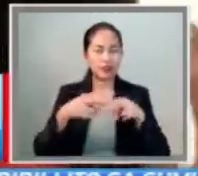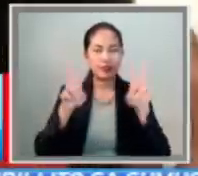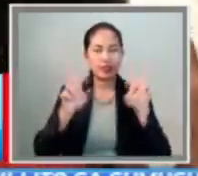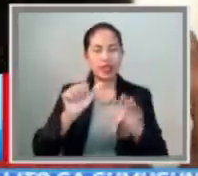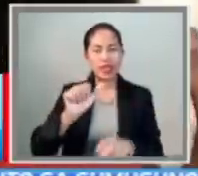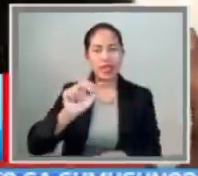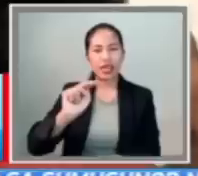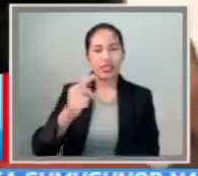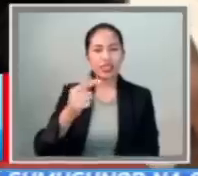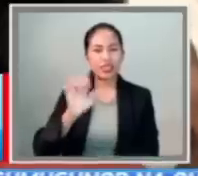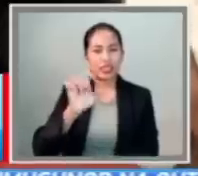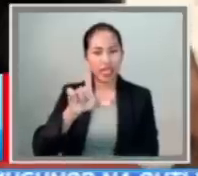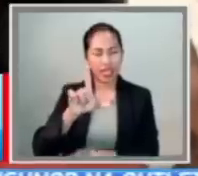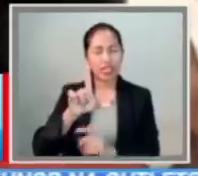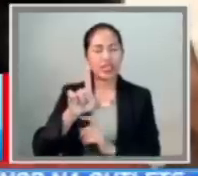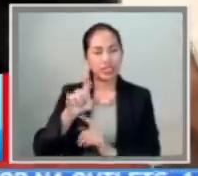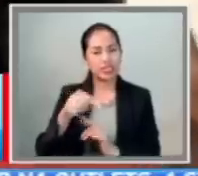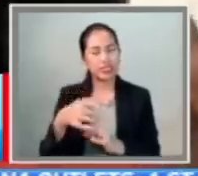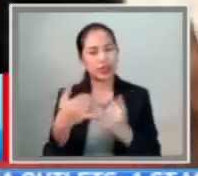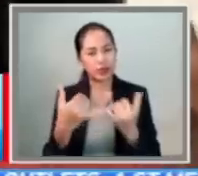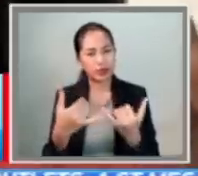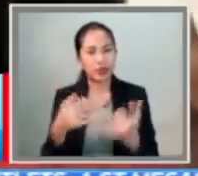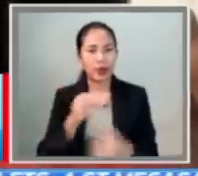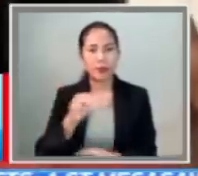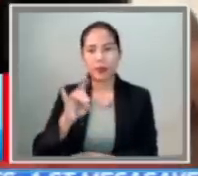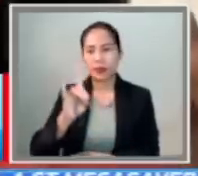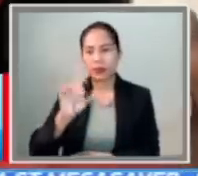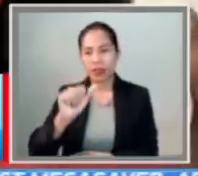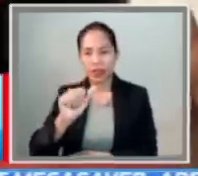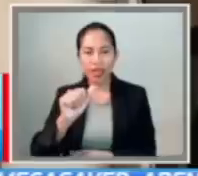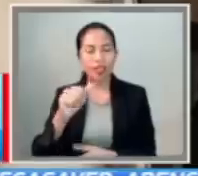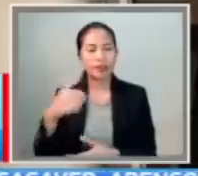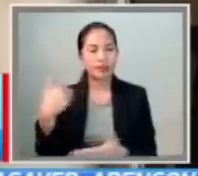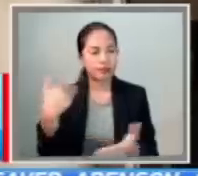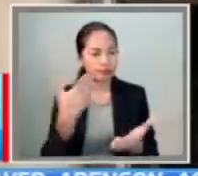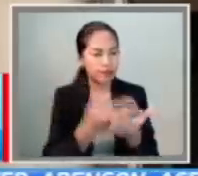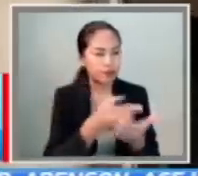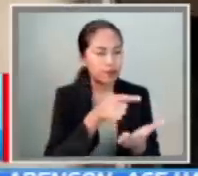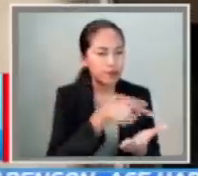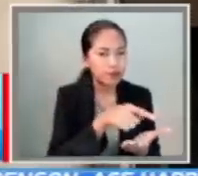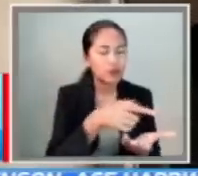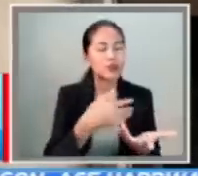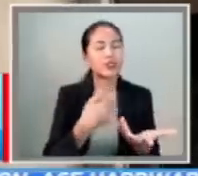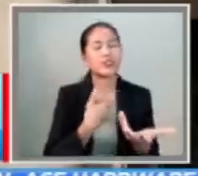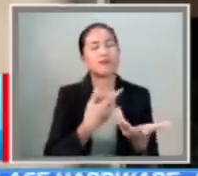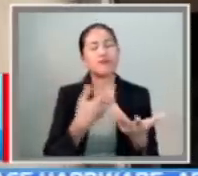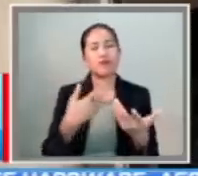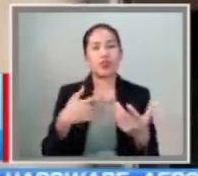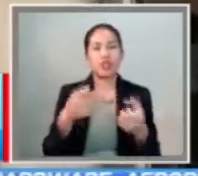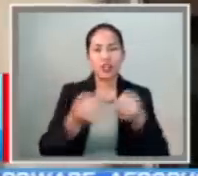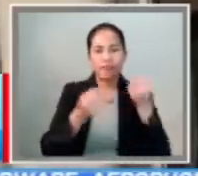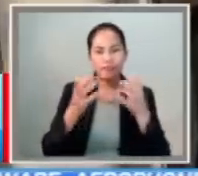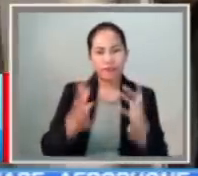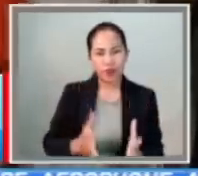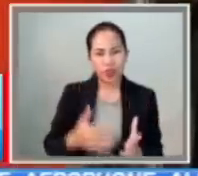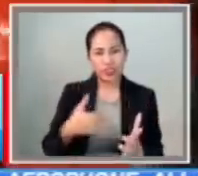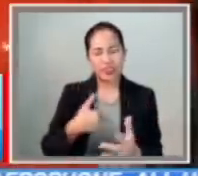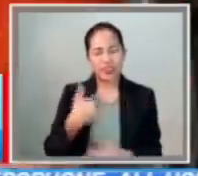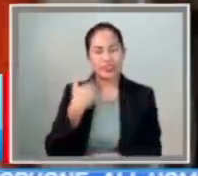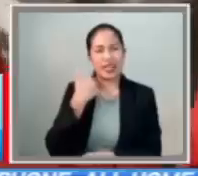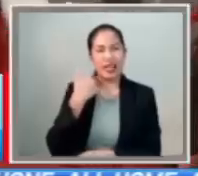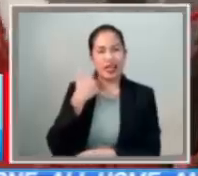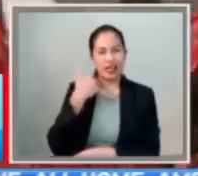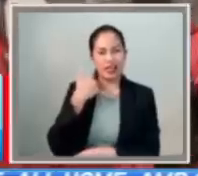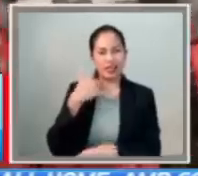ng abutan ng MMDA Road Emergency Group at Pasay City Rescue Team. Naipit kasi ang 2 paa niya sa nawasak na bahagi ng tow